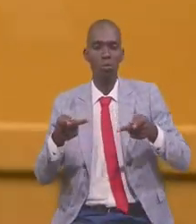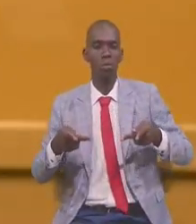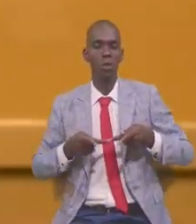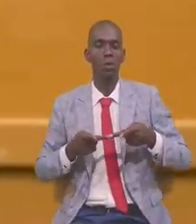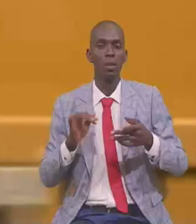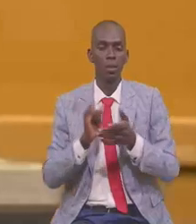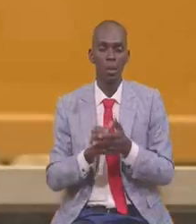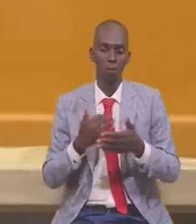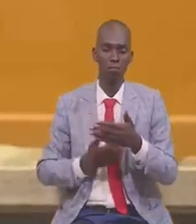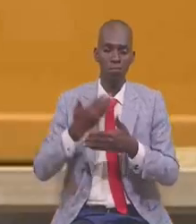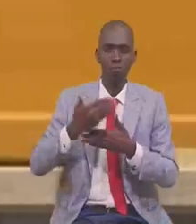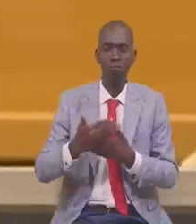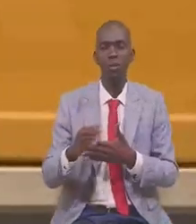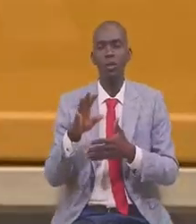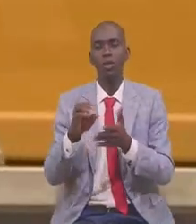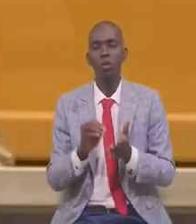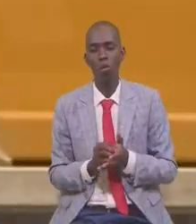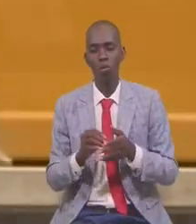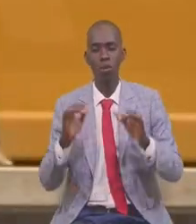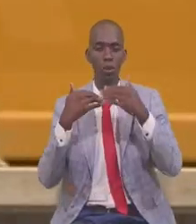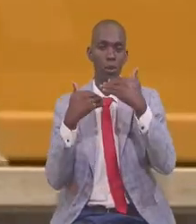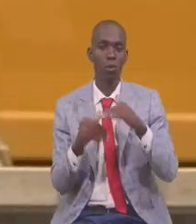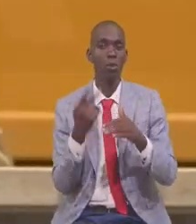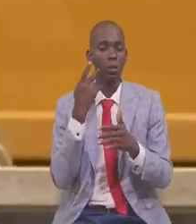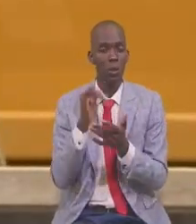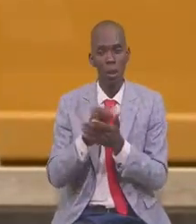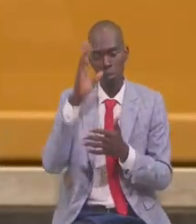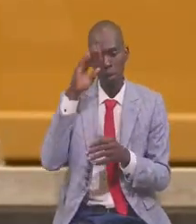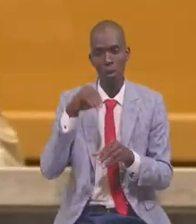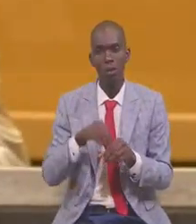dépassé ses limites, nous voyons cet homme dans l'Ancien Testament